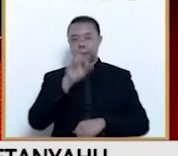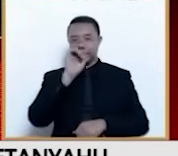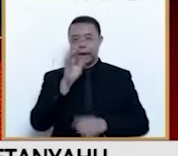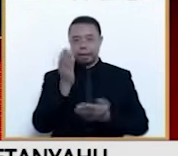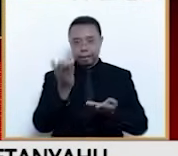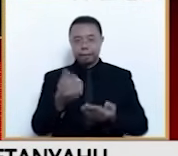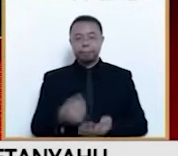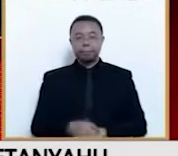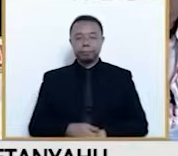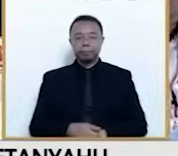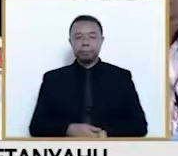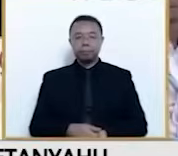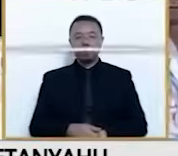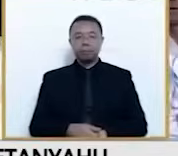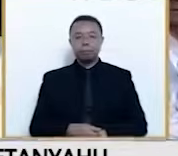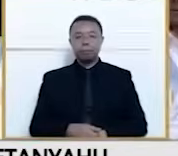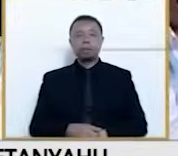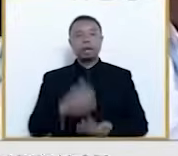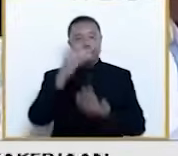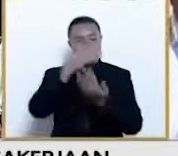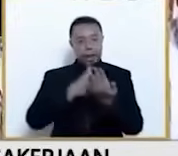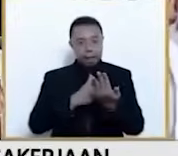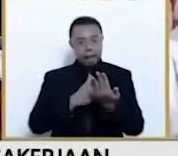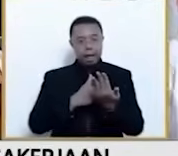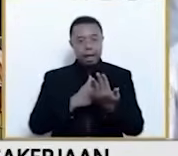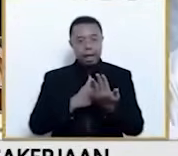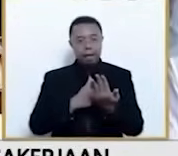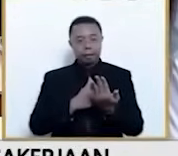berbicara. Kami persilakan. Baik, dari data